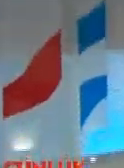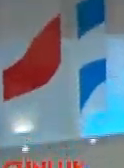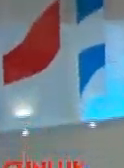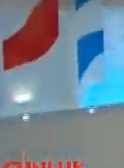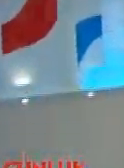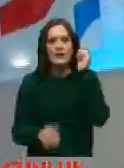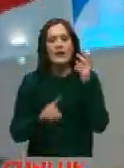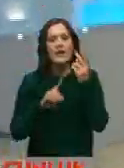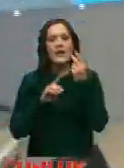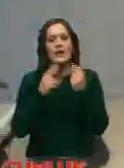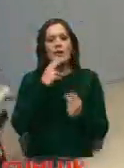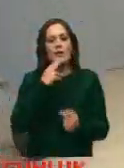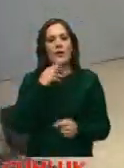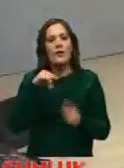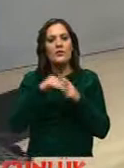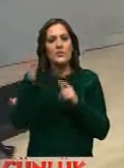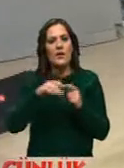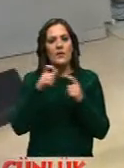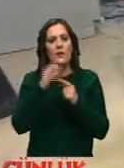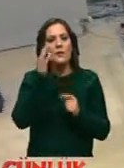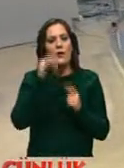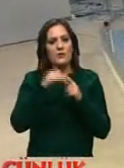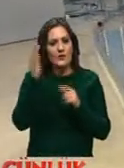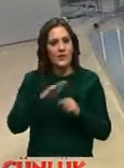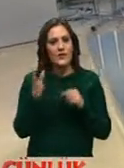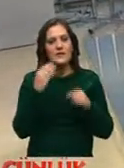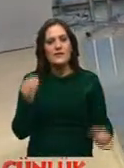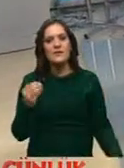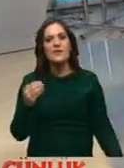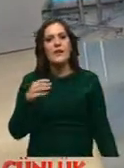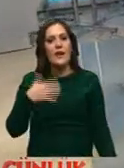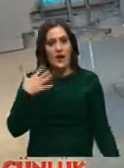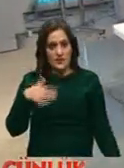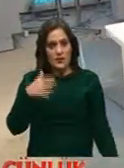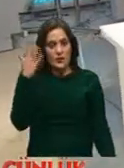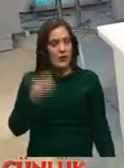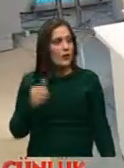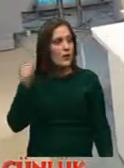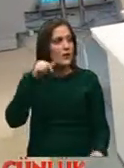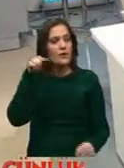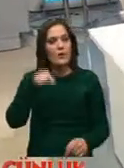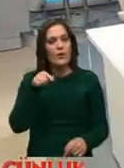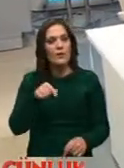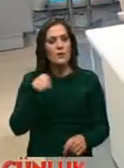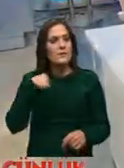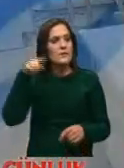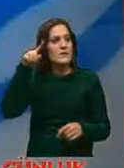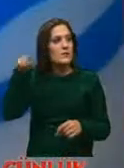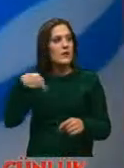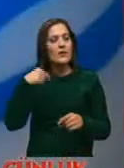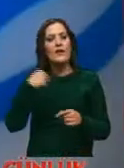İlknur Hanım hoş geldiniz. Emek Bey hoş geldiniz. Nasılsınız? Hoş bulduk. Nasıl, heyecanlı oluyor mu arkada böyle? Biz öyle orada